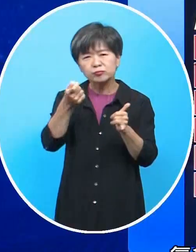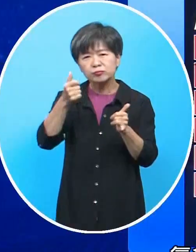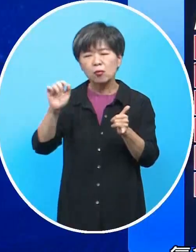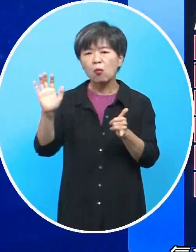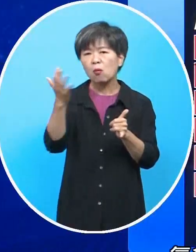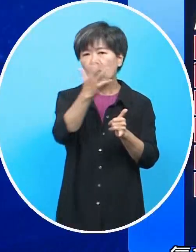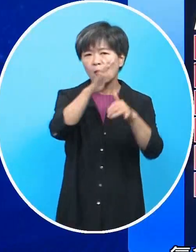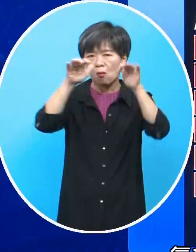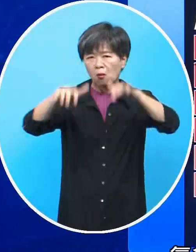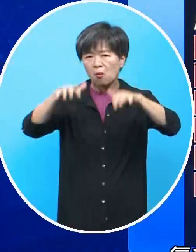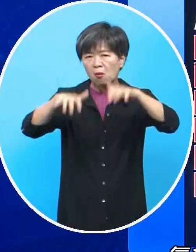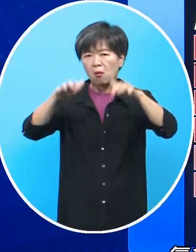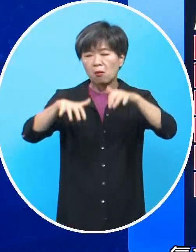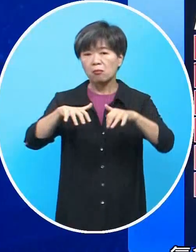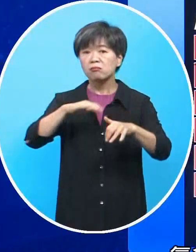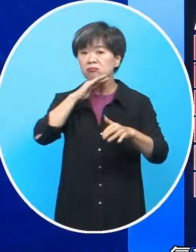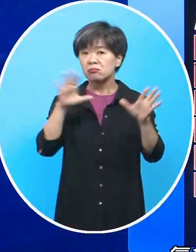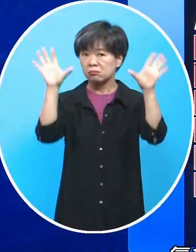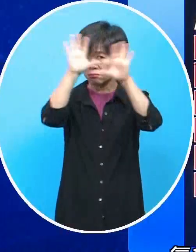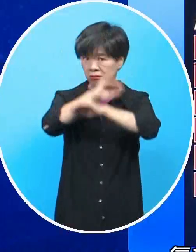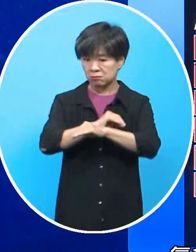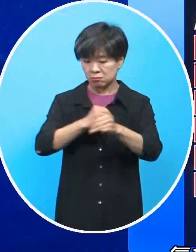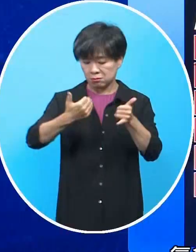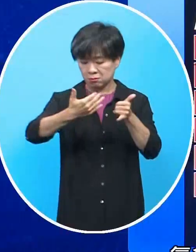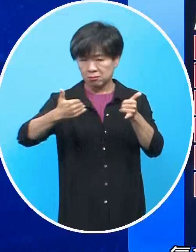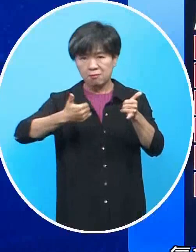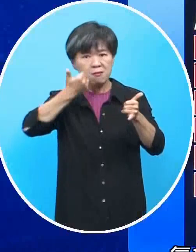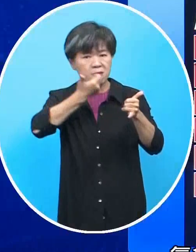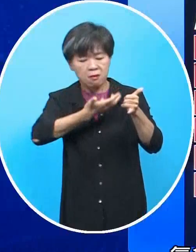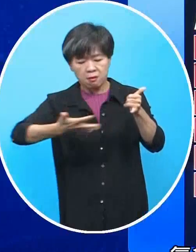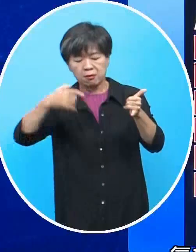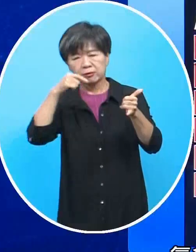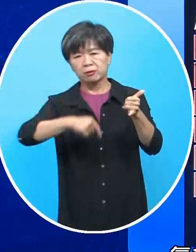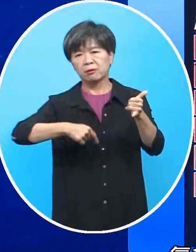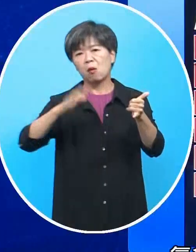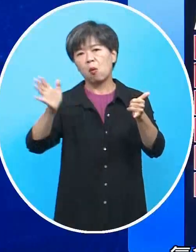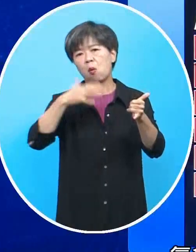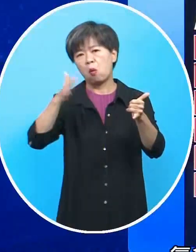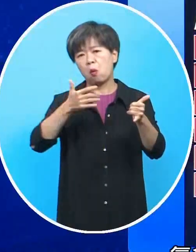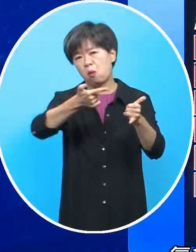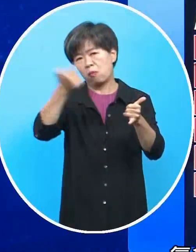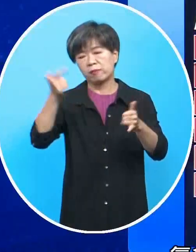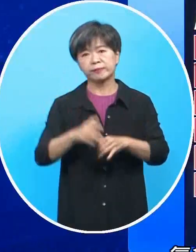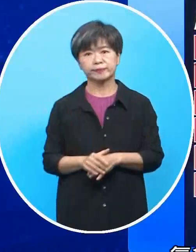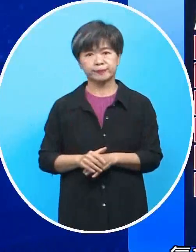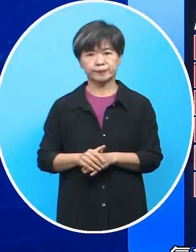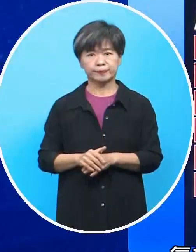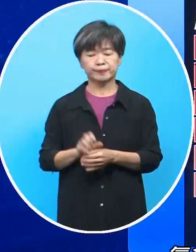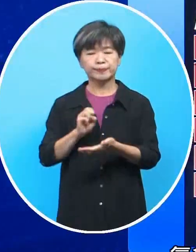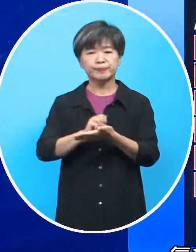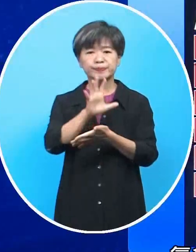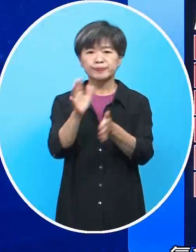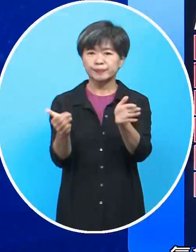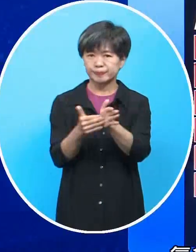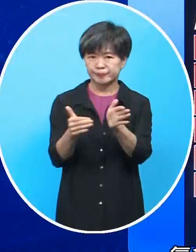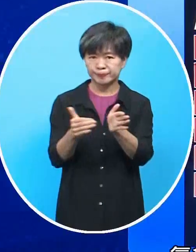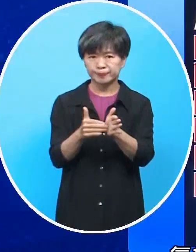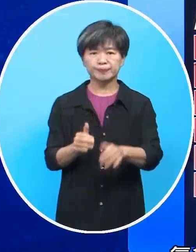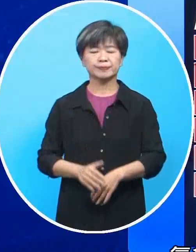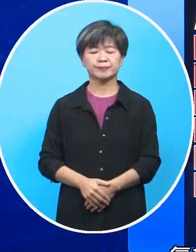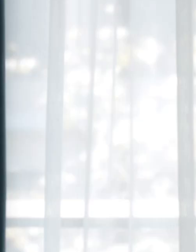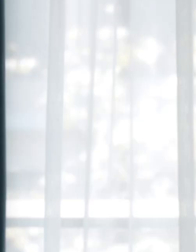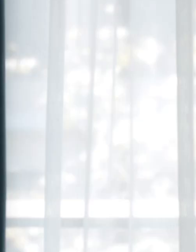性的阵雨，但是晚上呢，沿海地区风力也会稍微增加。以上就是这一节最新的台风动态说